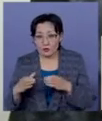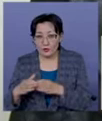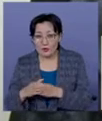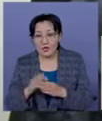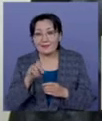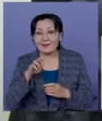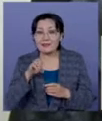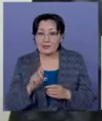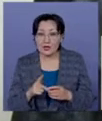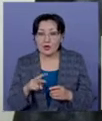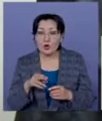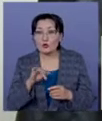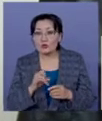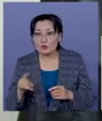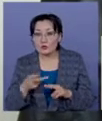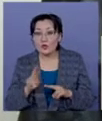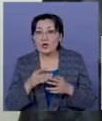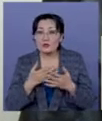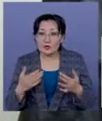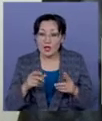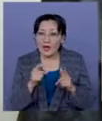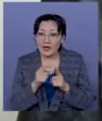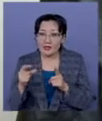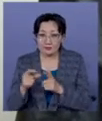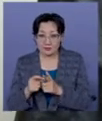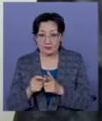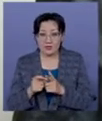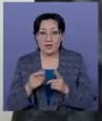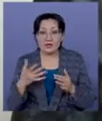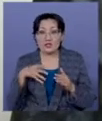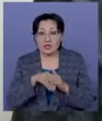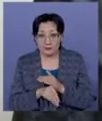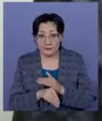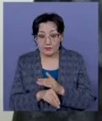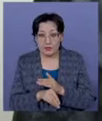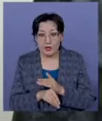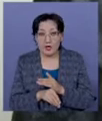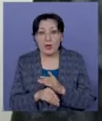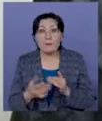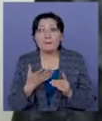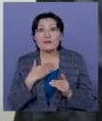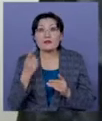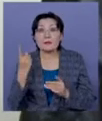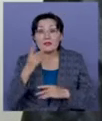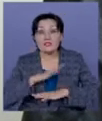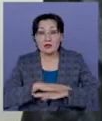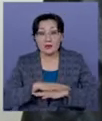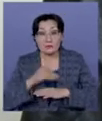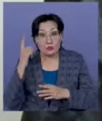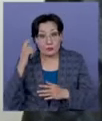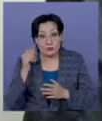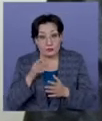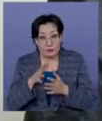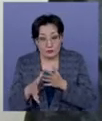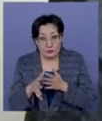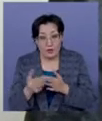қатаң, ұяң, үнді екенін және оған неше әріп, қайсына қанша әріп жататынын бірден менің бір сабақта айтқанымнан ұғып алып,